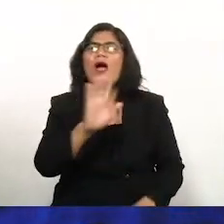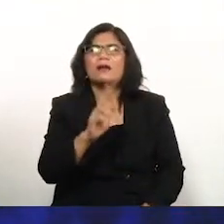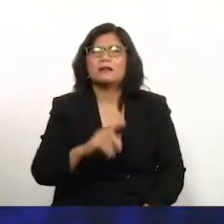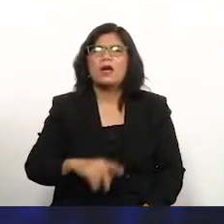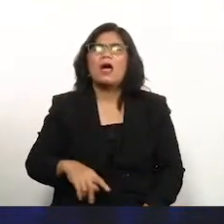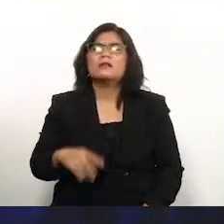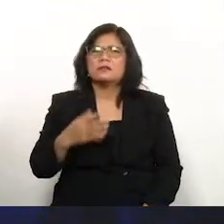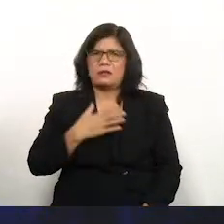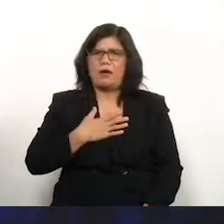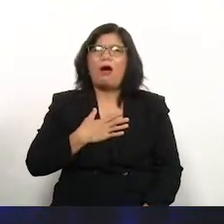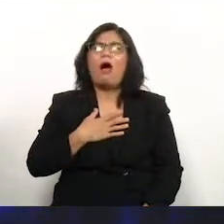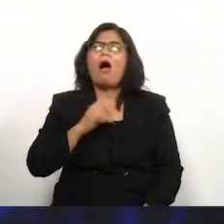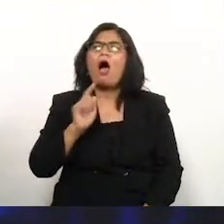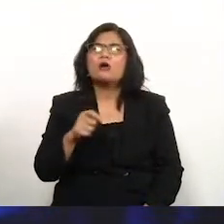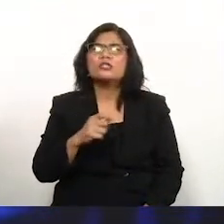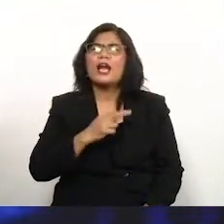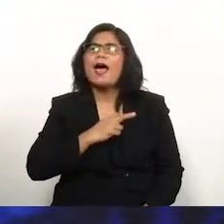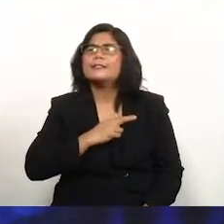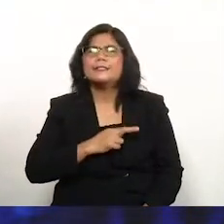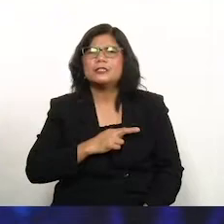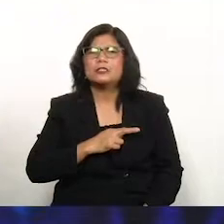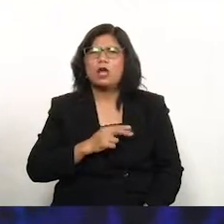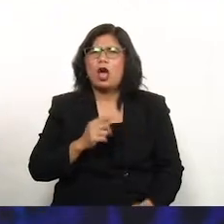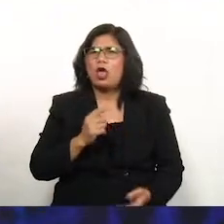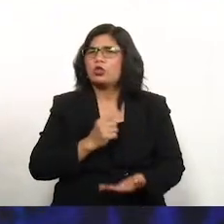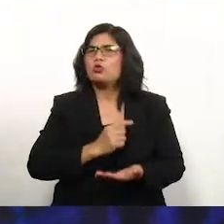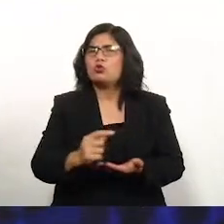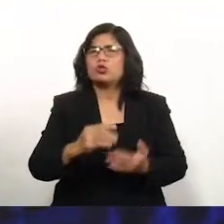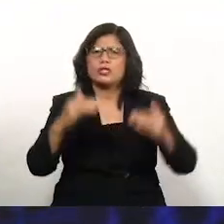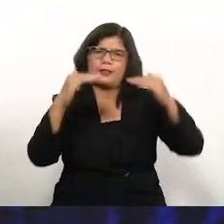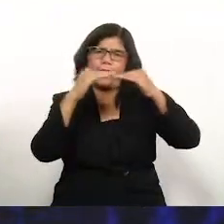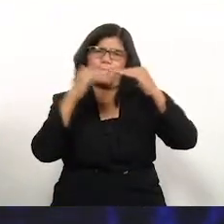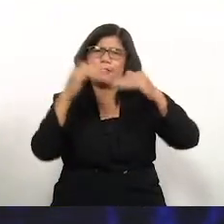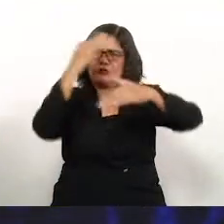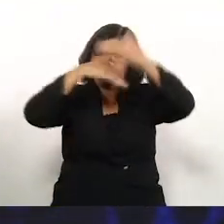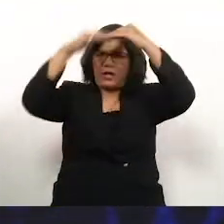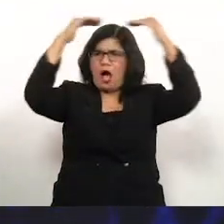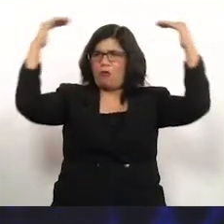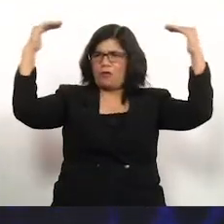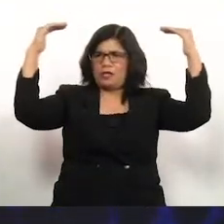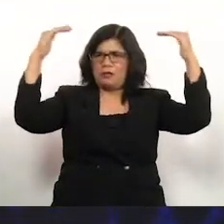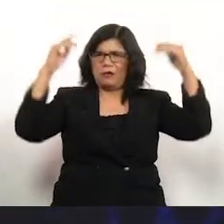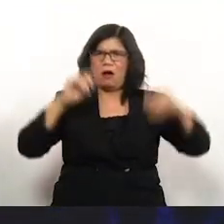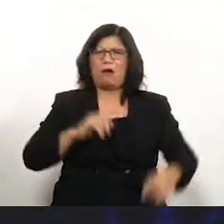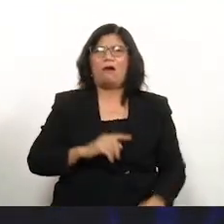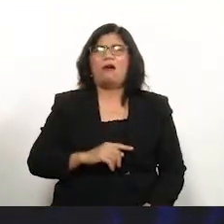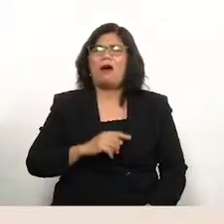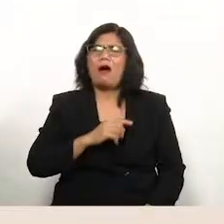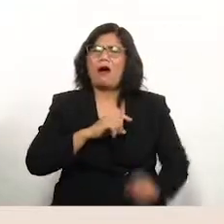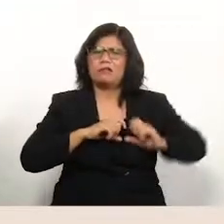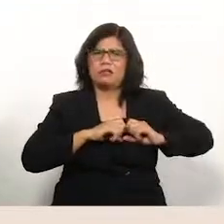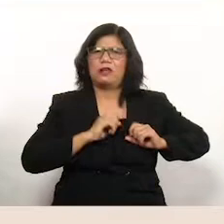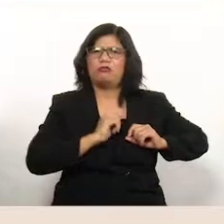self berintegritas tinggi Hai saya harus berstandar surgawi maka berkat surga tuh dalam kehidupan saya ke